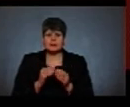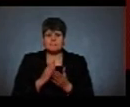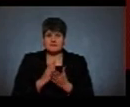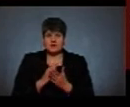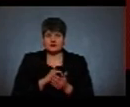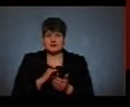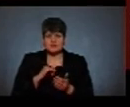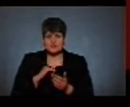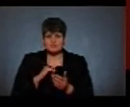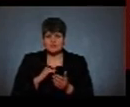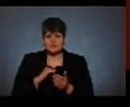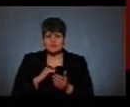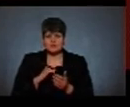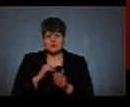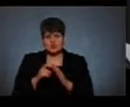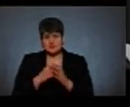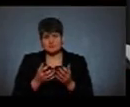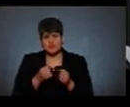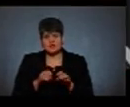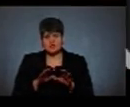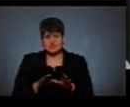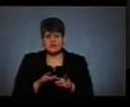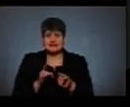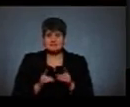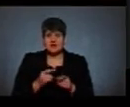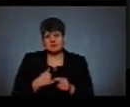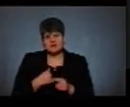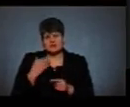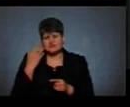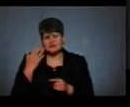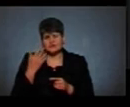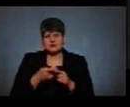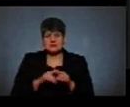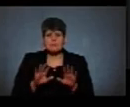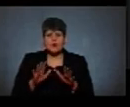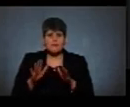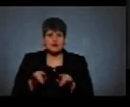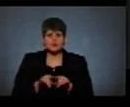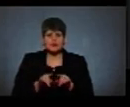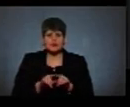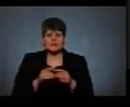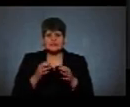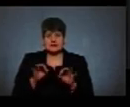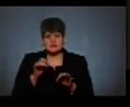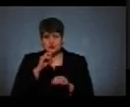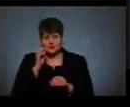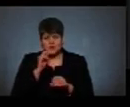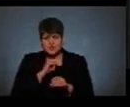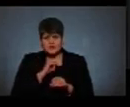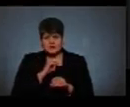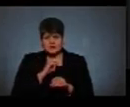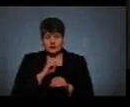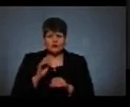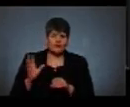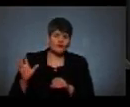самі здогадатися чи прийняти таке рішення? Ну, насправді, мені здається, що цей момент, так само, як з незалежністю України,